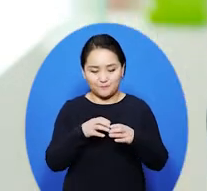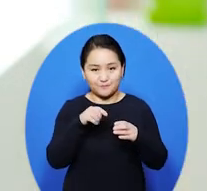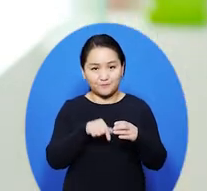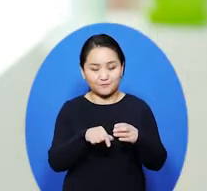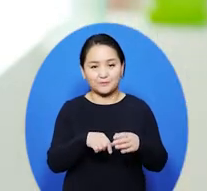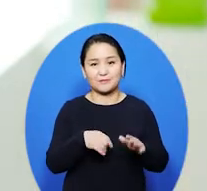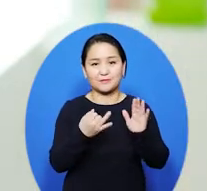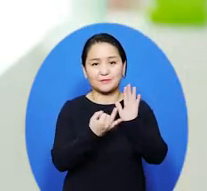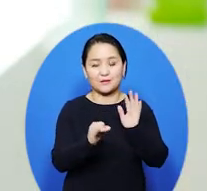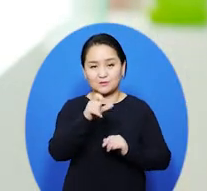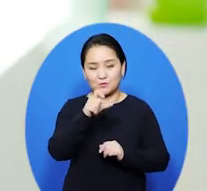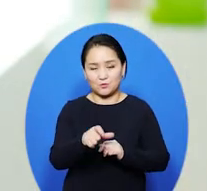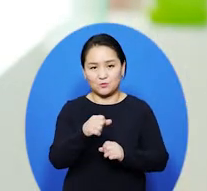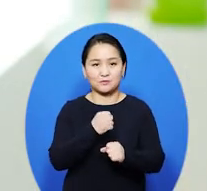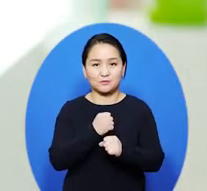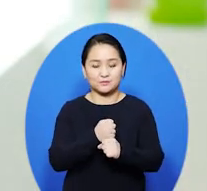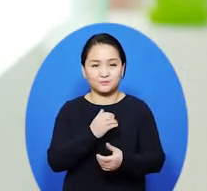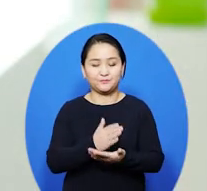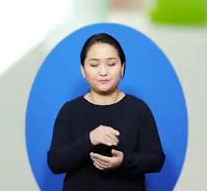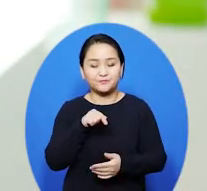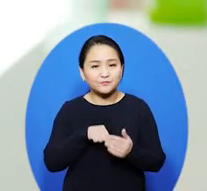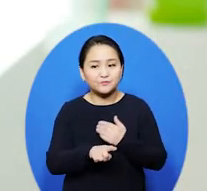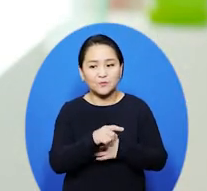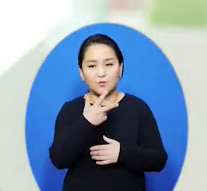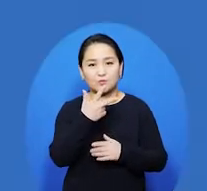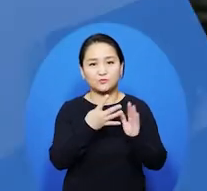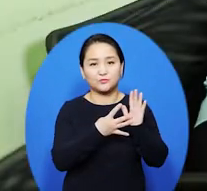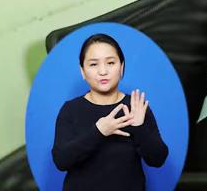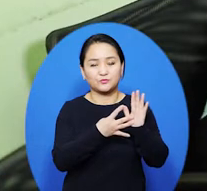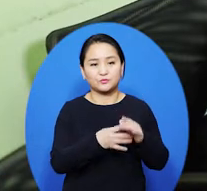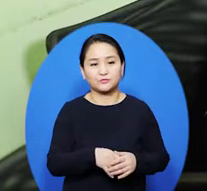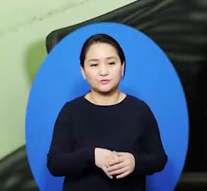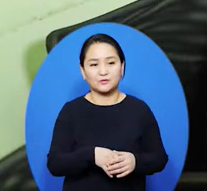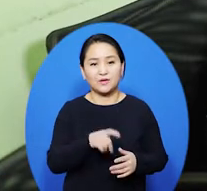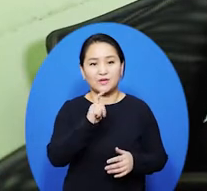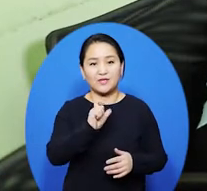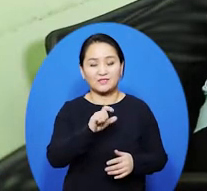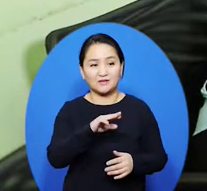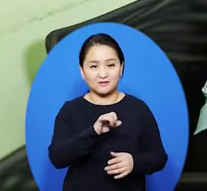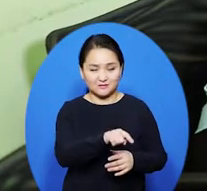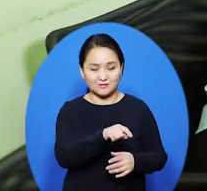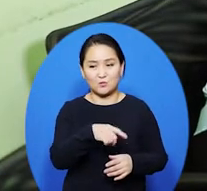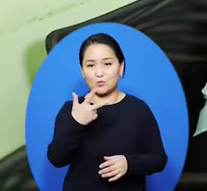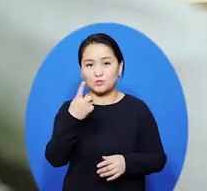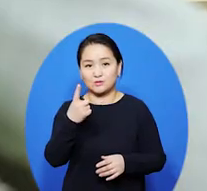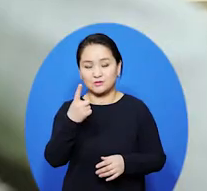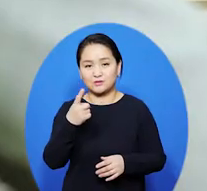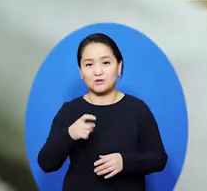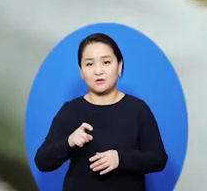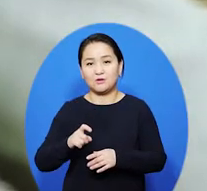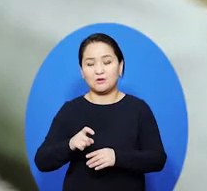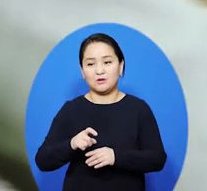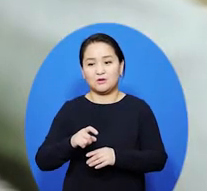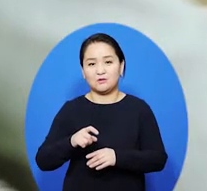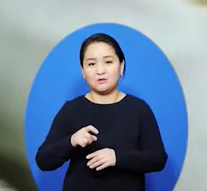хэлтэс бол ерөнхийдөө 70 хүний бүрэлдэхүүнтэй. За үүнээс бол 39 нь бол хэлтэс дээр, за 31 хүн нь